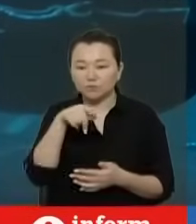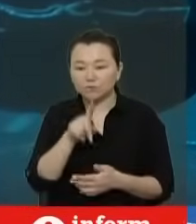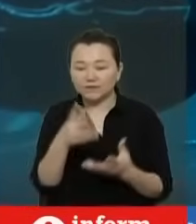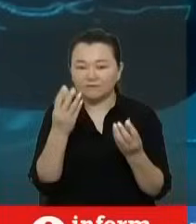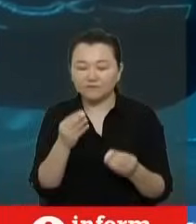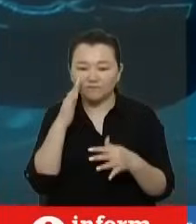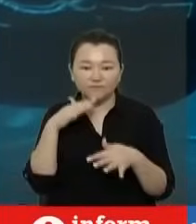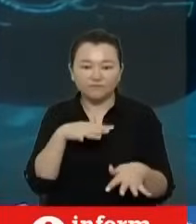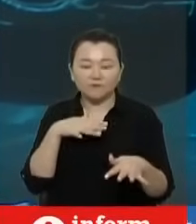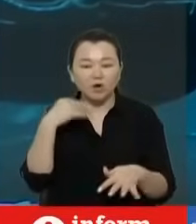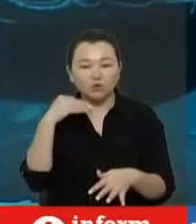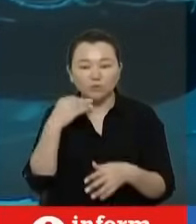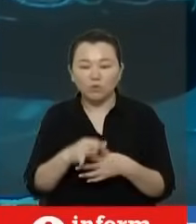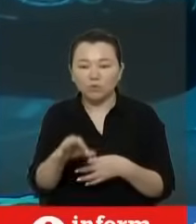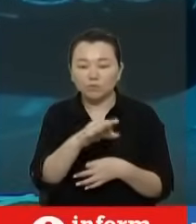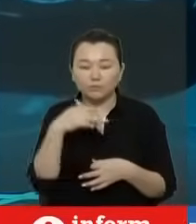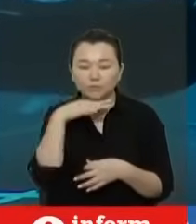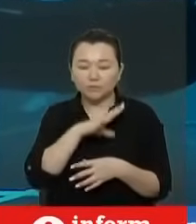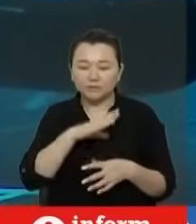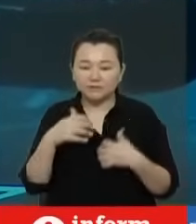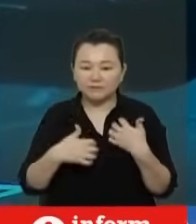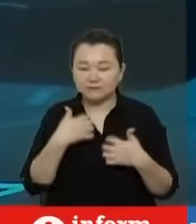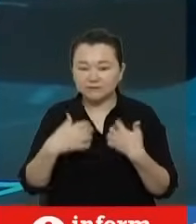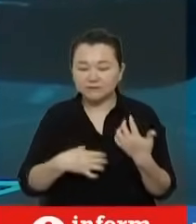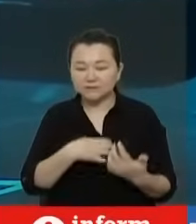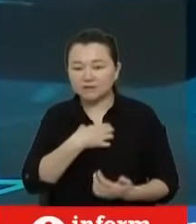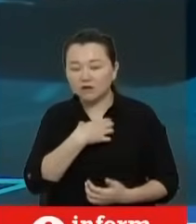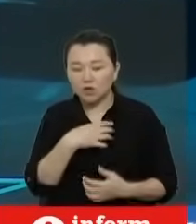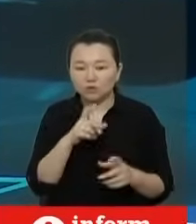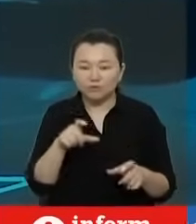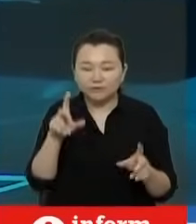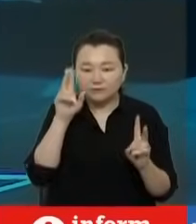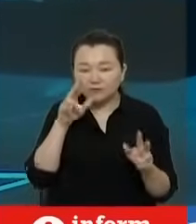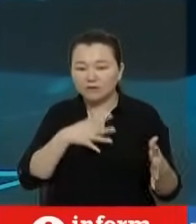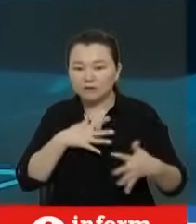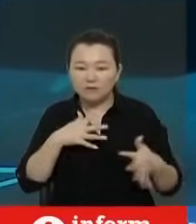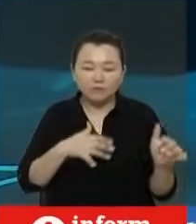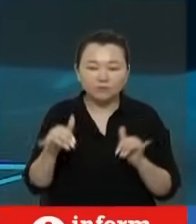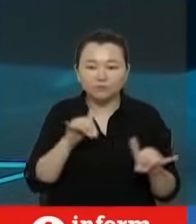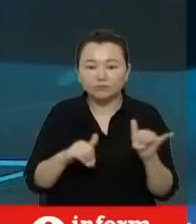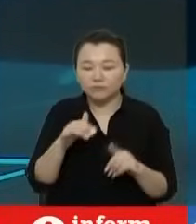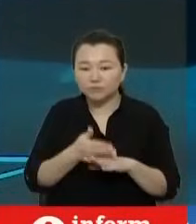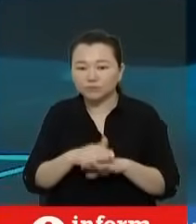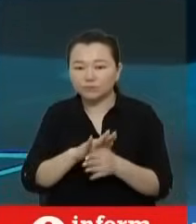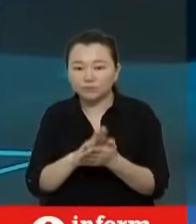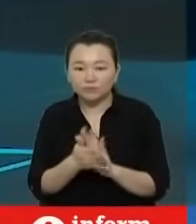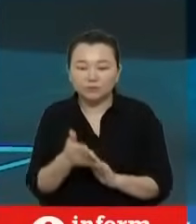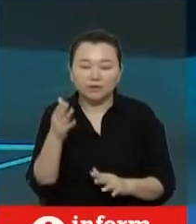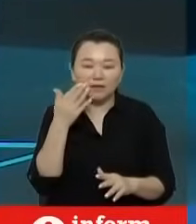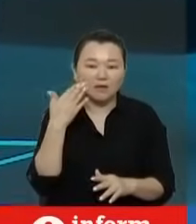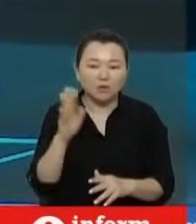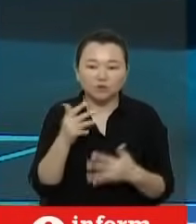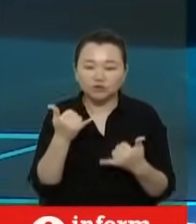паводков в Актюбинской области. У многих была паника, страх. Люди не знали, как вести себя в сложной ситуации. Нелегко приходится и